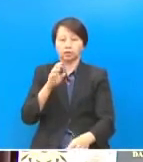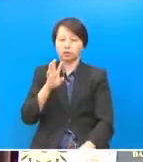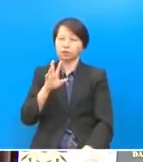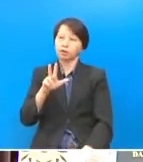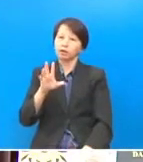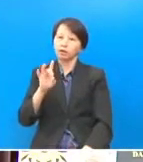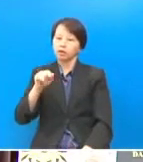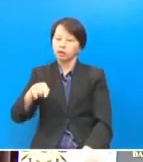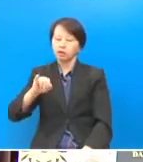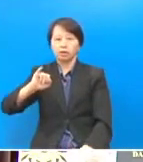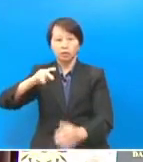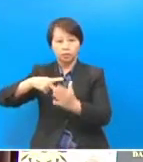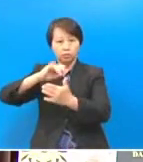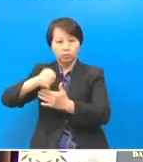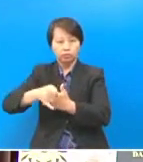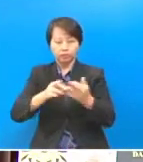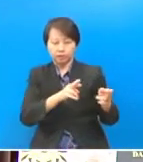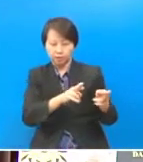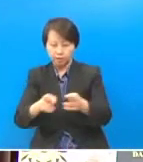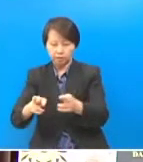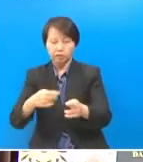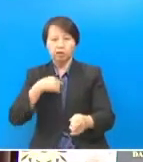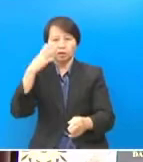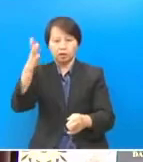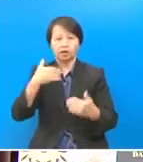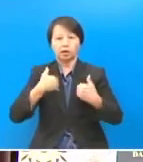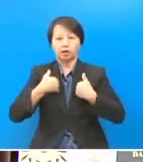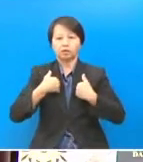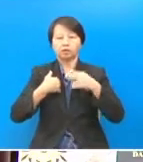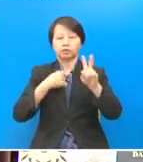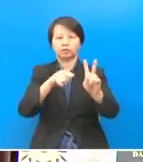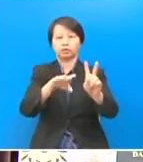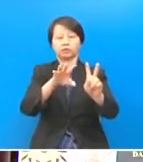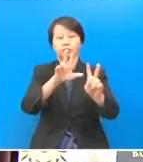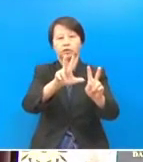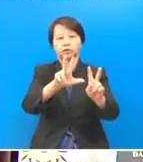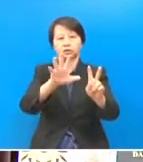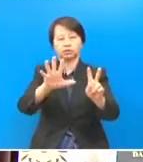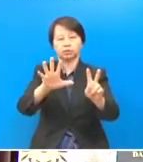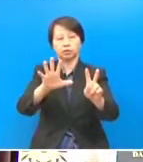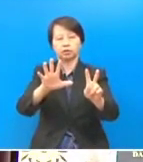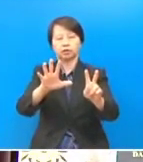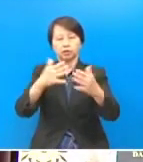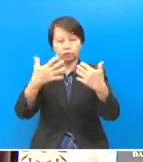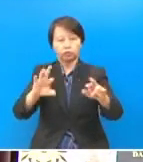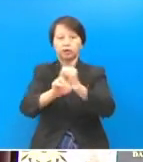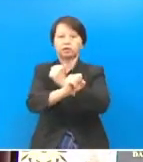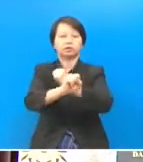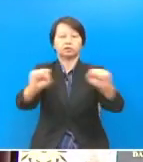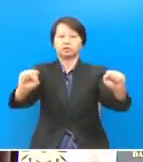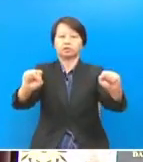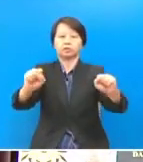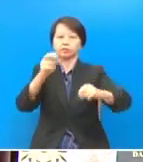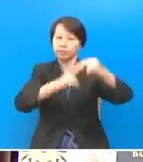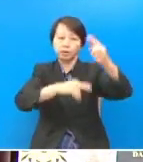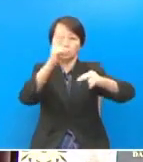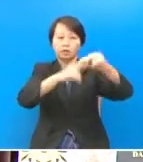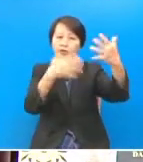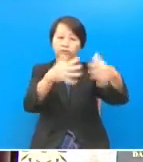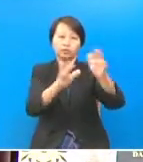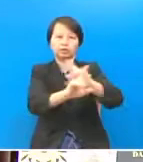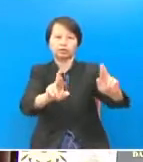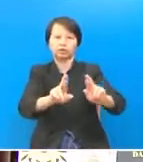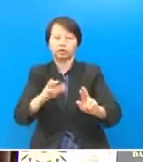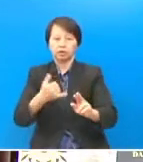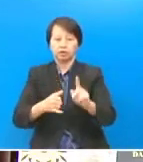di atas dan project dirancang saka ini 2368 2358 unit telah siap dibina dan pada jumlah tersebut